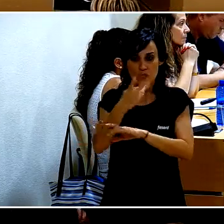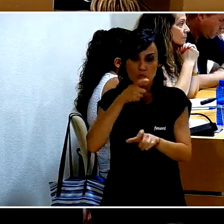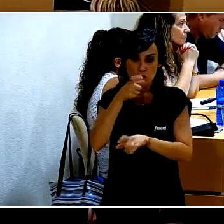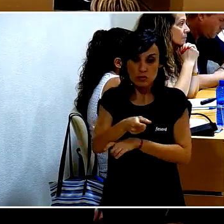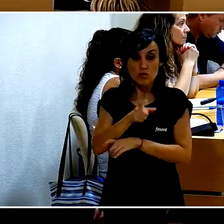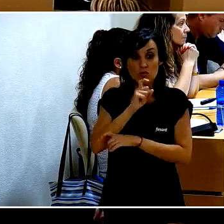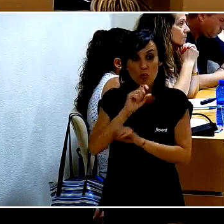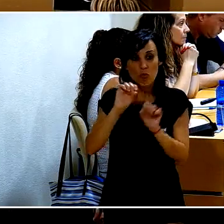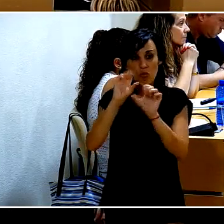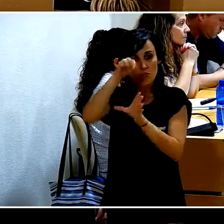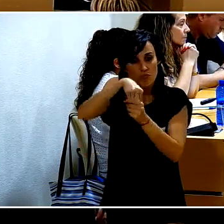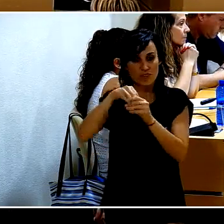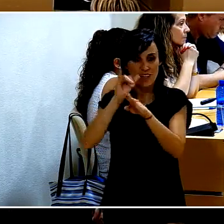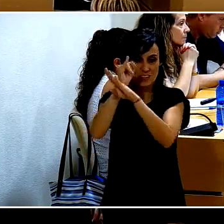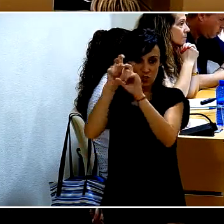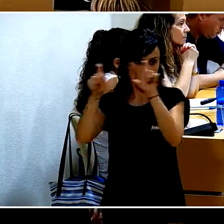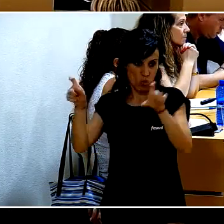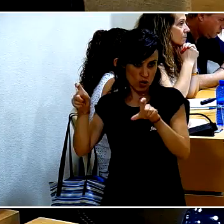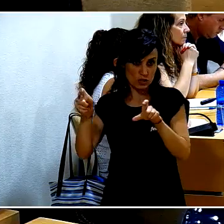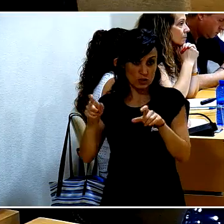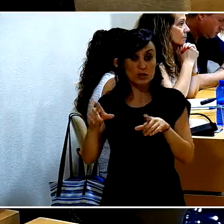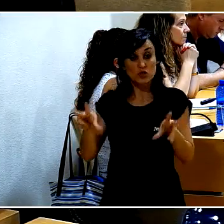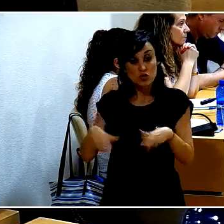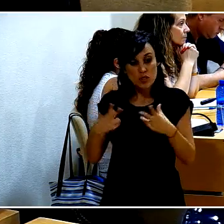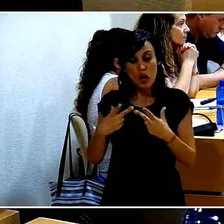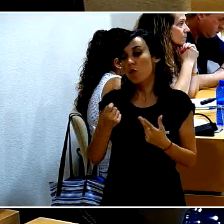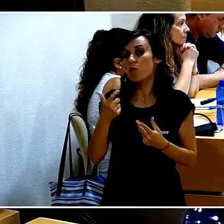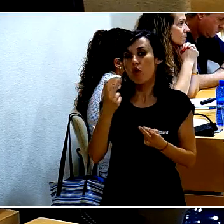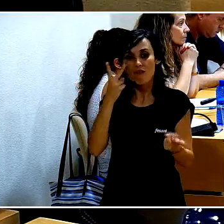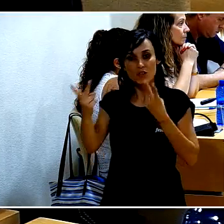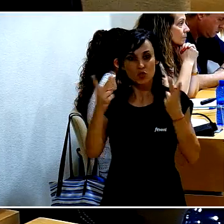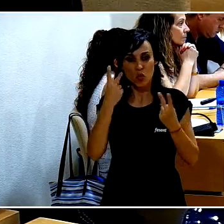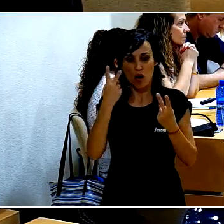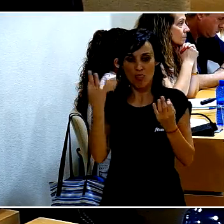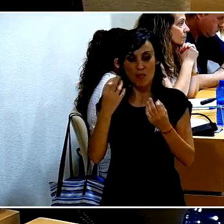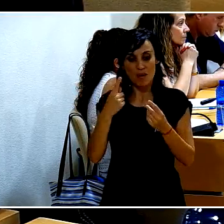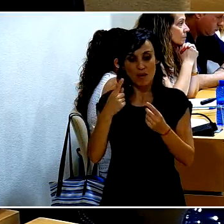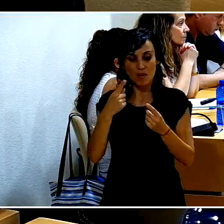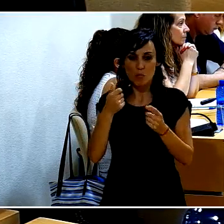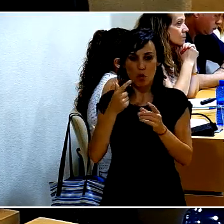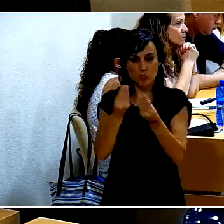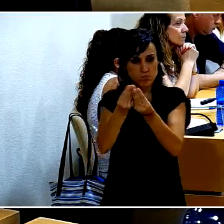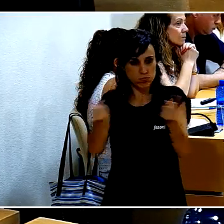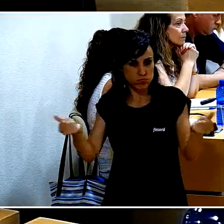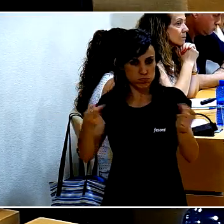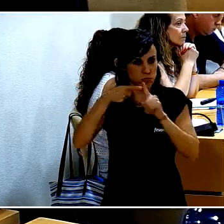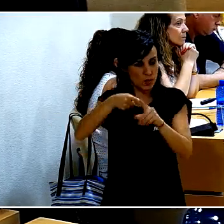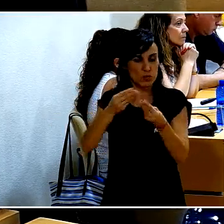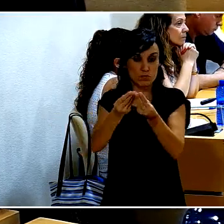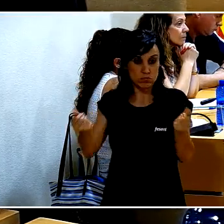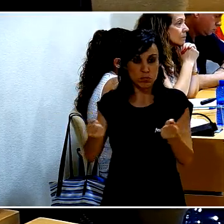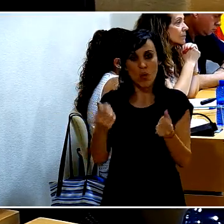i social, per a visibilitzar totes aquestes agressions, denunciar-les i erradicar-les, per acabar amb la